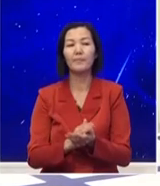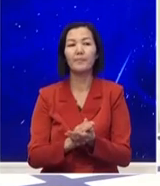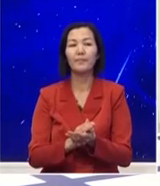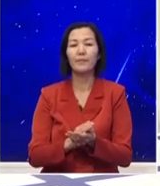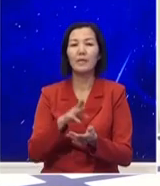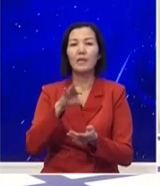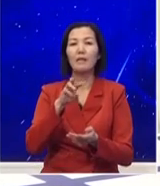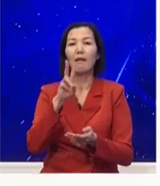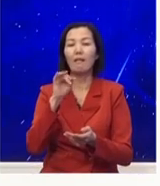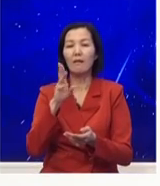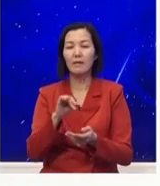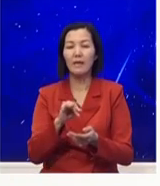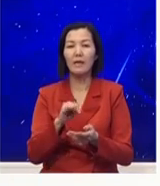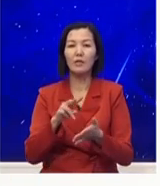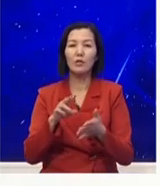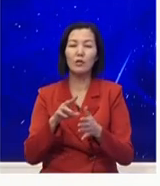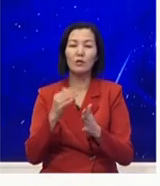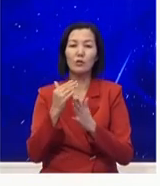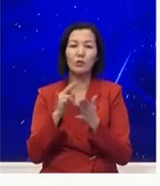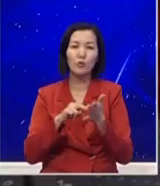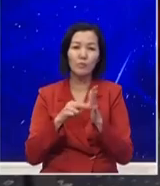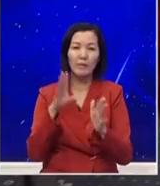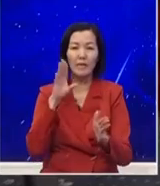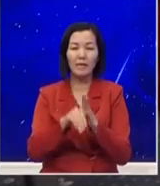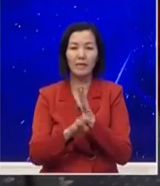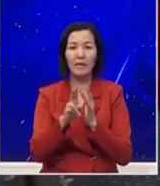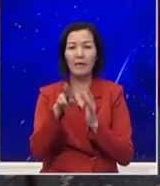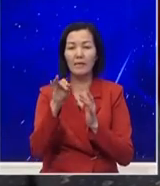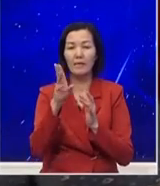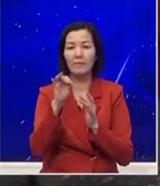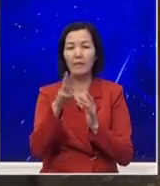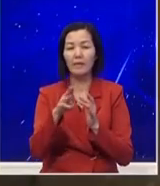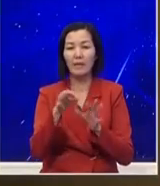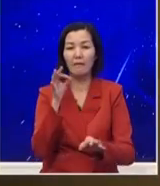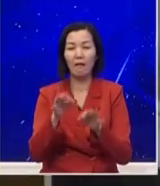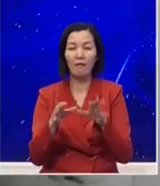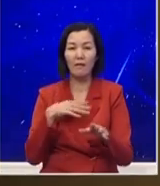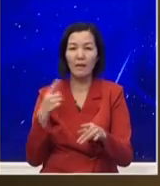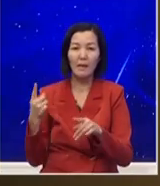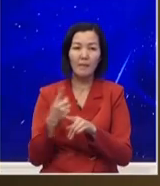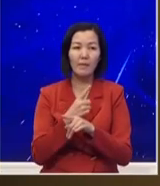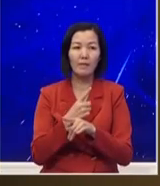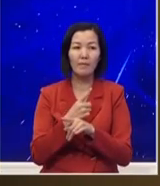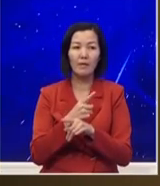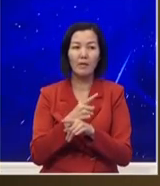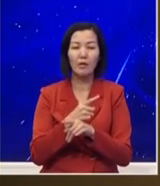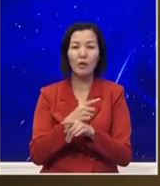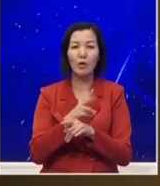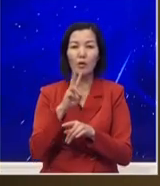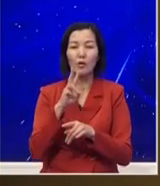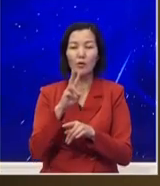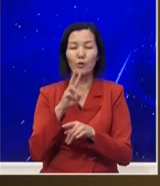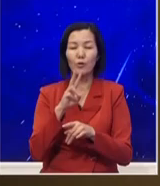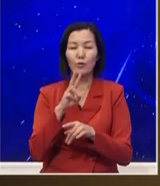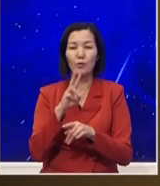жанр клубының жоспарында бар. Олар әр екі ай сайын әдебиет жауқараларын талқылайды. Алғашқы ретте Тынымбай Нұрмағанбетовтің